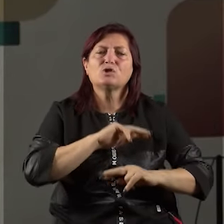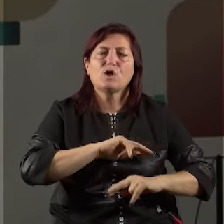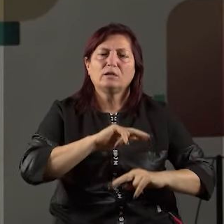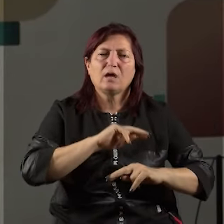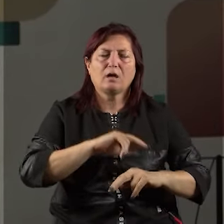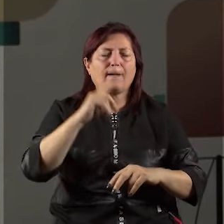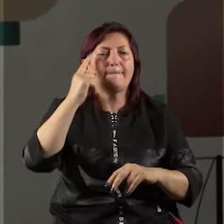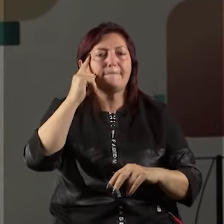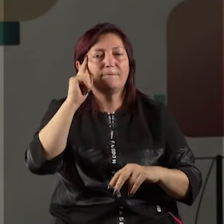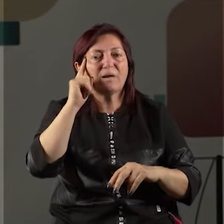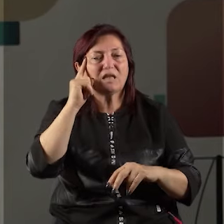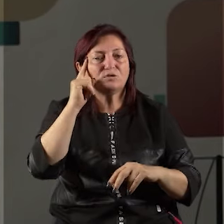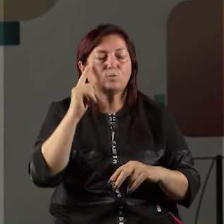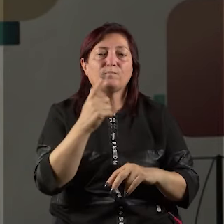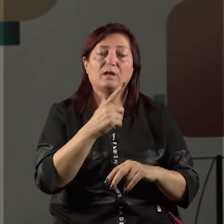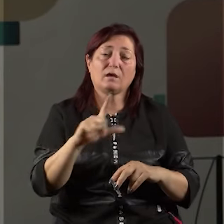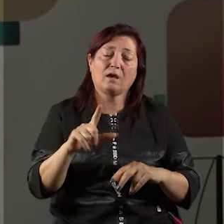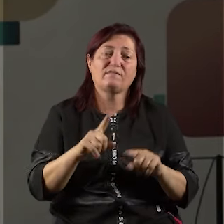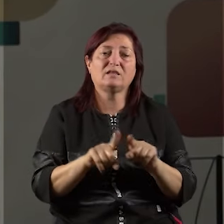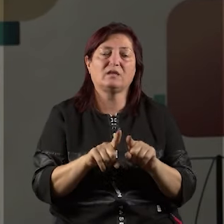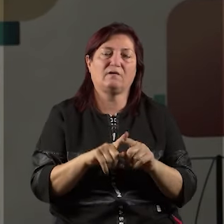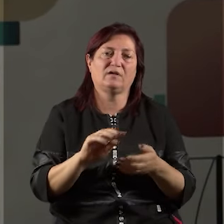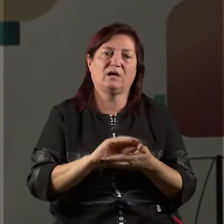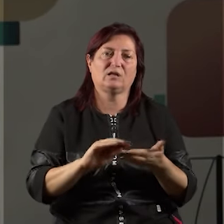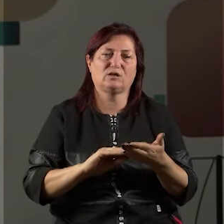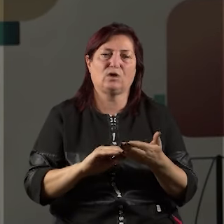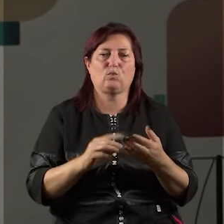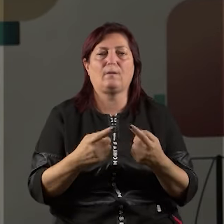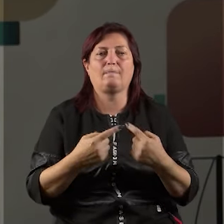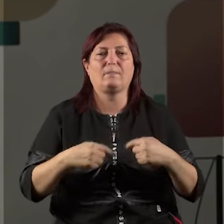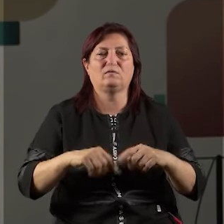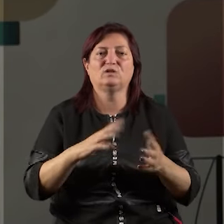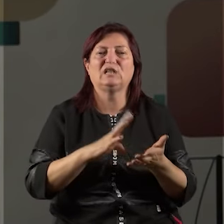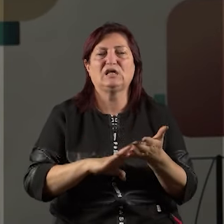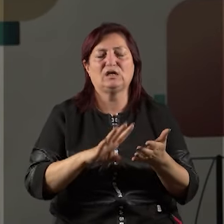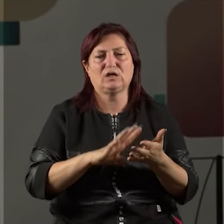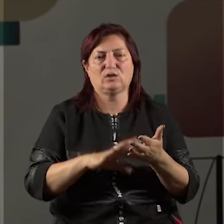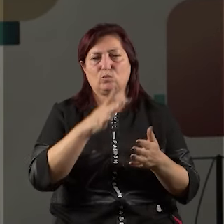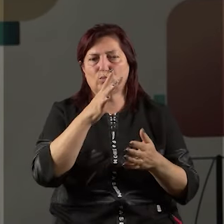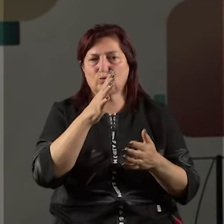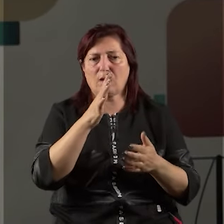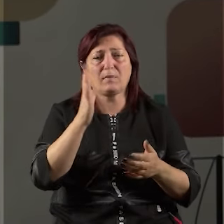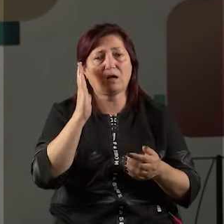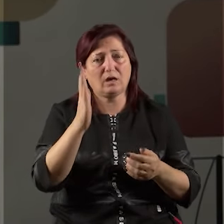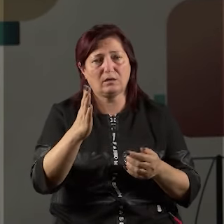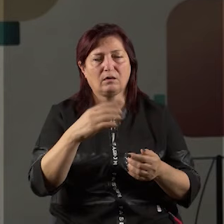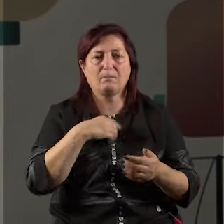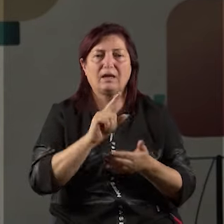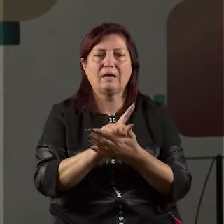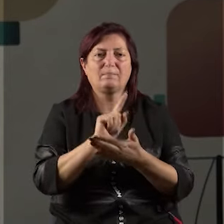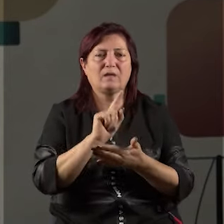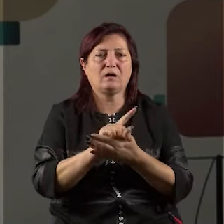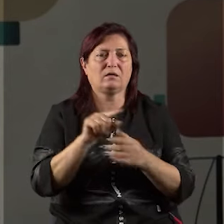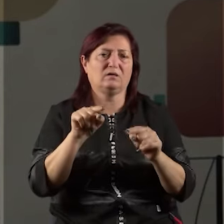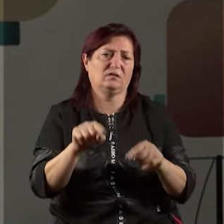ասել, մեծ աշխատանքը, եւ նաեւ մեր գրողների միության 90-ամյակն է լինելու, մենք հիմնականում նաեւ